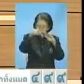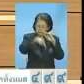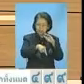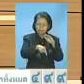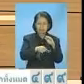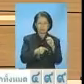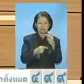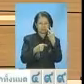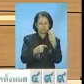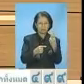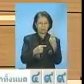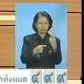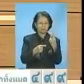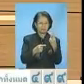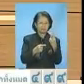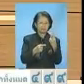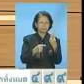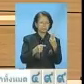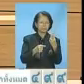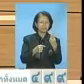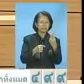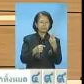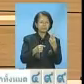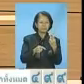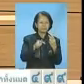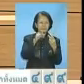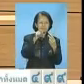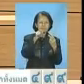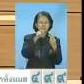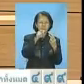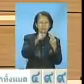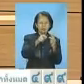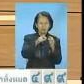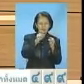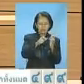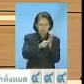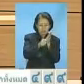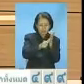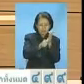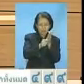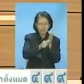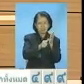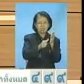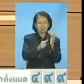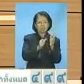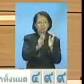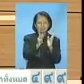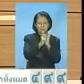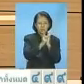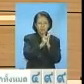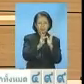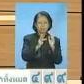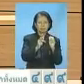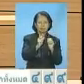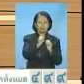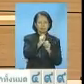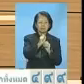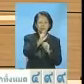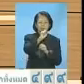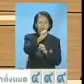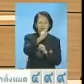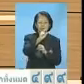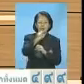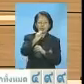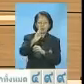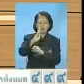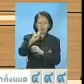ข้อต่อไปนั่นนะท่านจะต้องแก้กฎหมายสปต.นะฮะเพราะว่ากฎหม